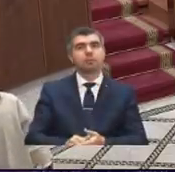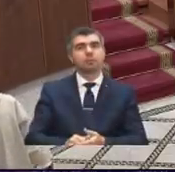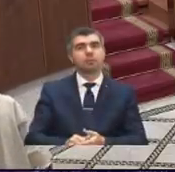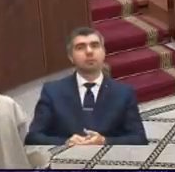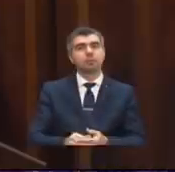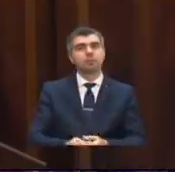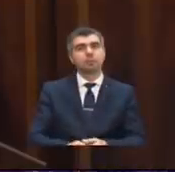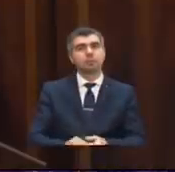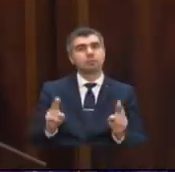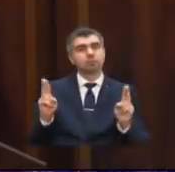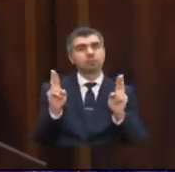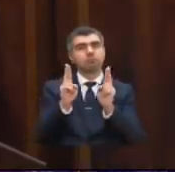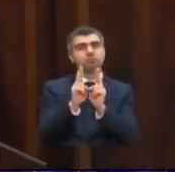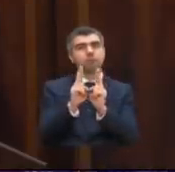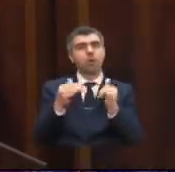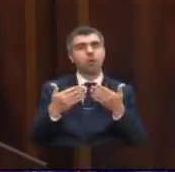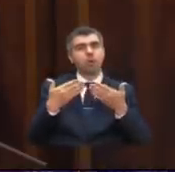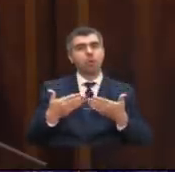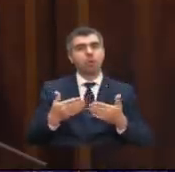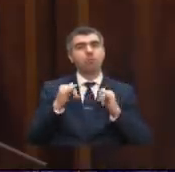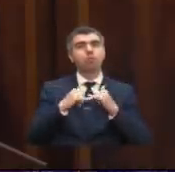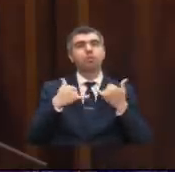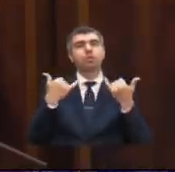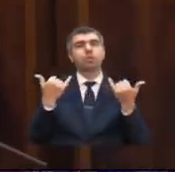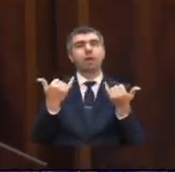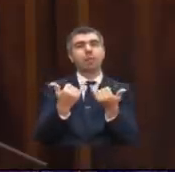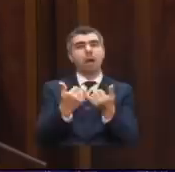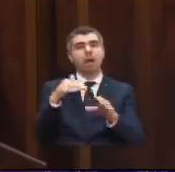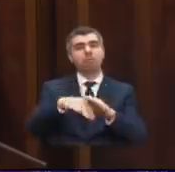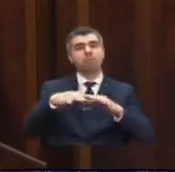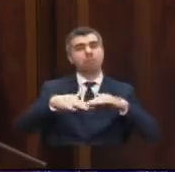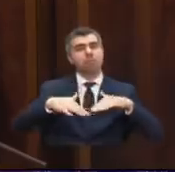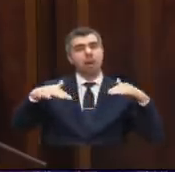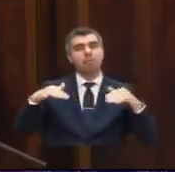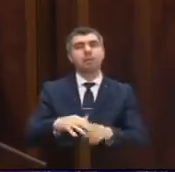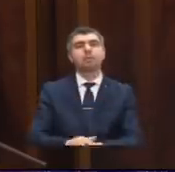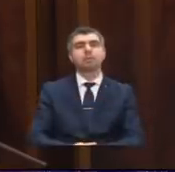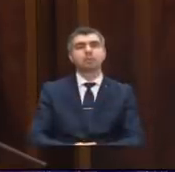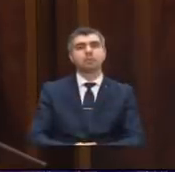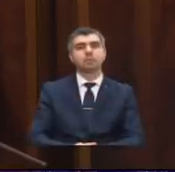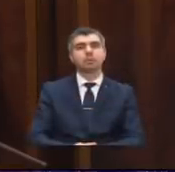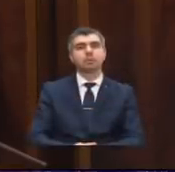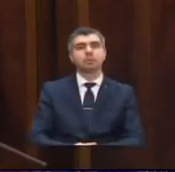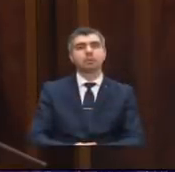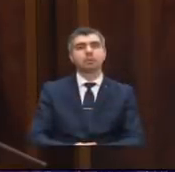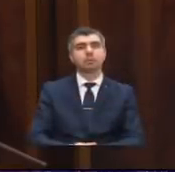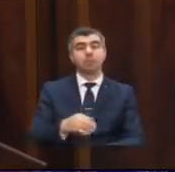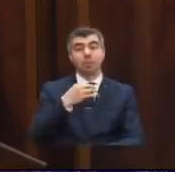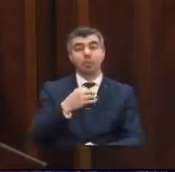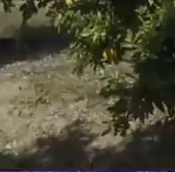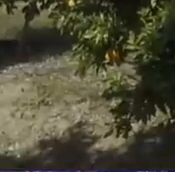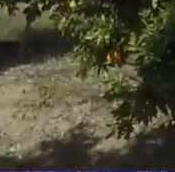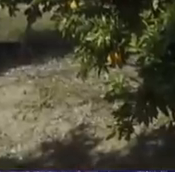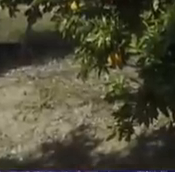لله هذا توجه تضامني وتعبوي، ولكن سمعنا واحد الرقم خص كل المواطنين يتابعوا ليه باش يعرفوا الدولة